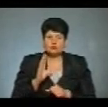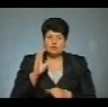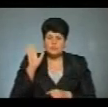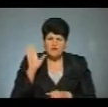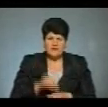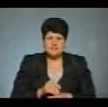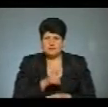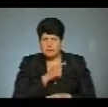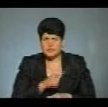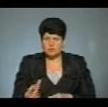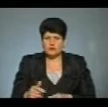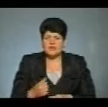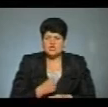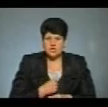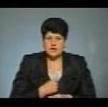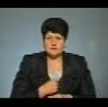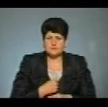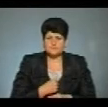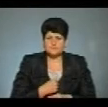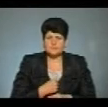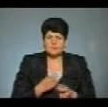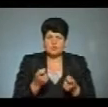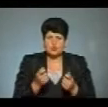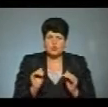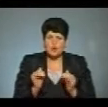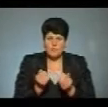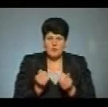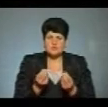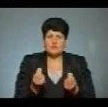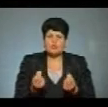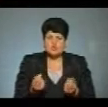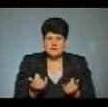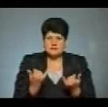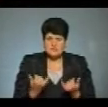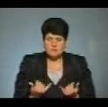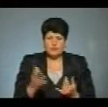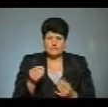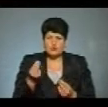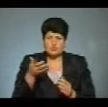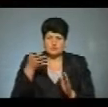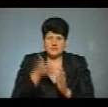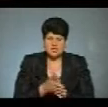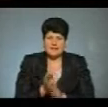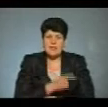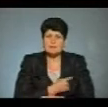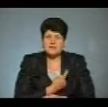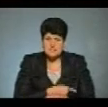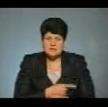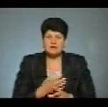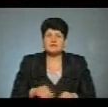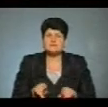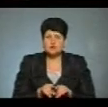періоду. Ми, на жаль, дещо обмежені зараз грошовими ресурсами, тому що в основному всі коштують на потреби медицини. Але все